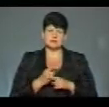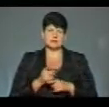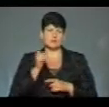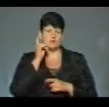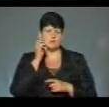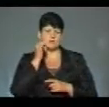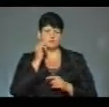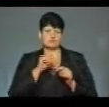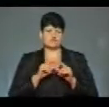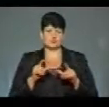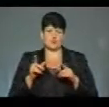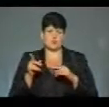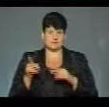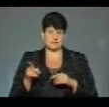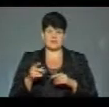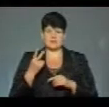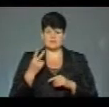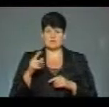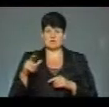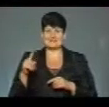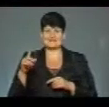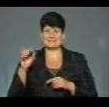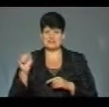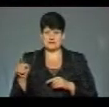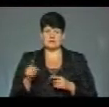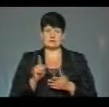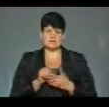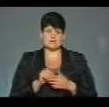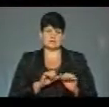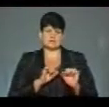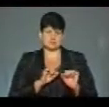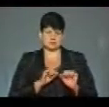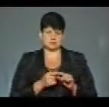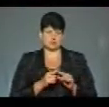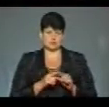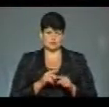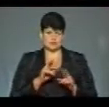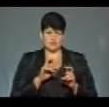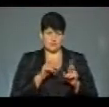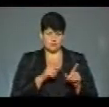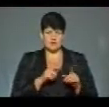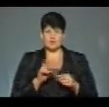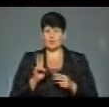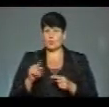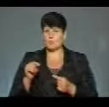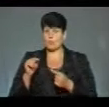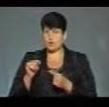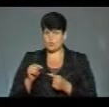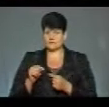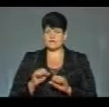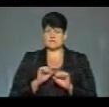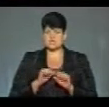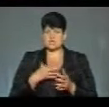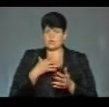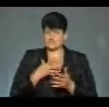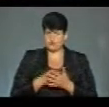школі. Ті дві людини, які за, вони відстоюють цю тему заборону мобільних телефонів. Ті, які проти, вони відстоюють